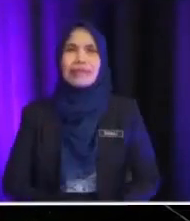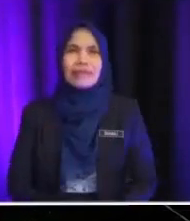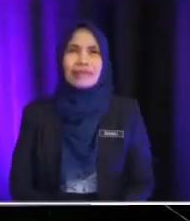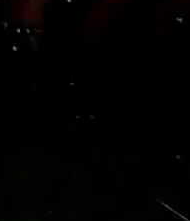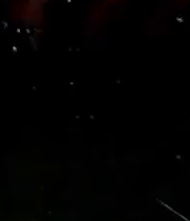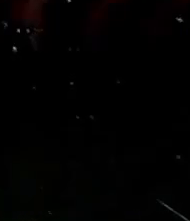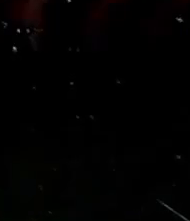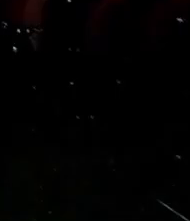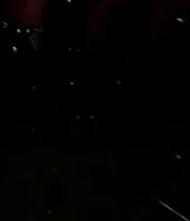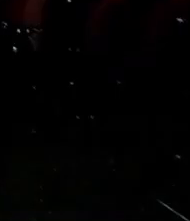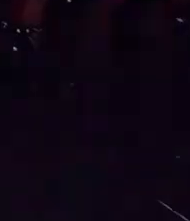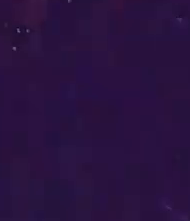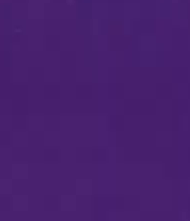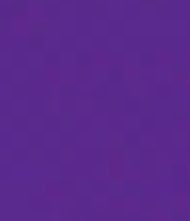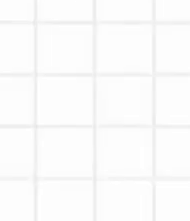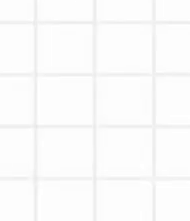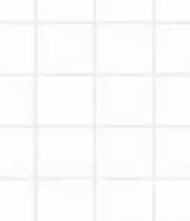ini.